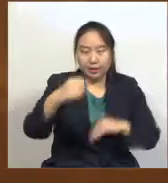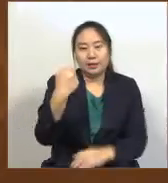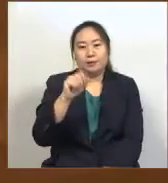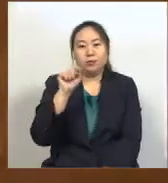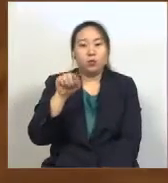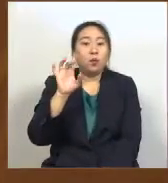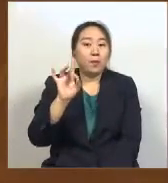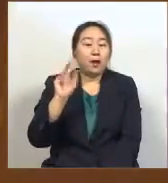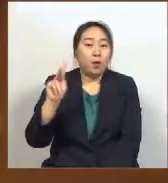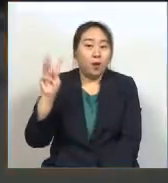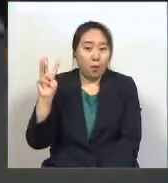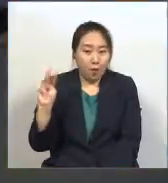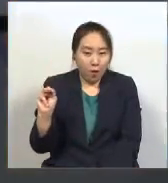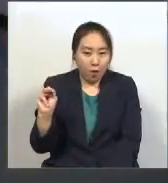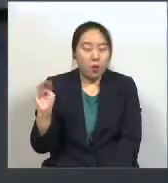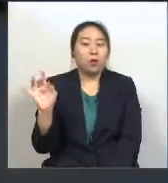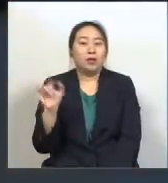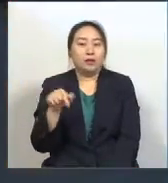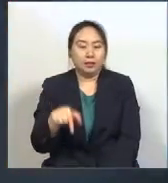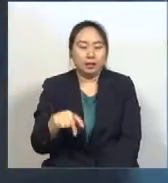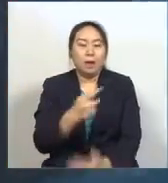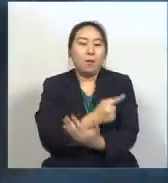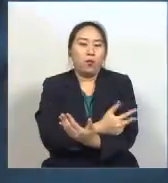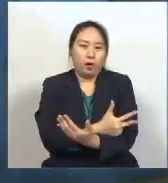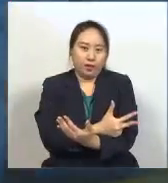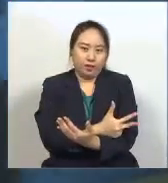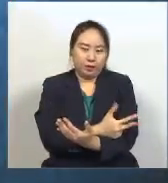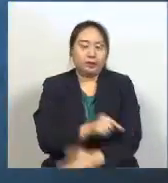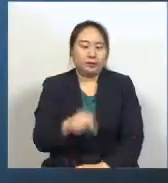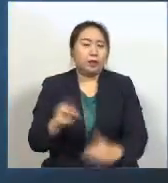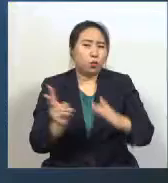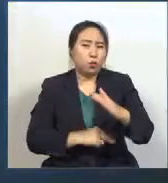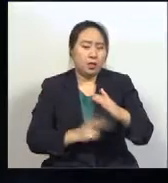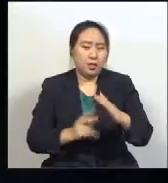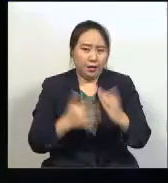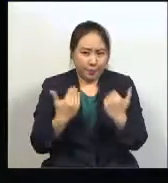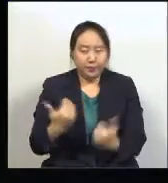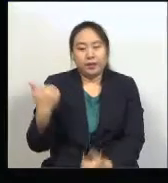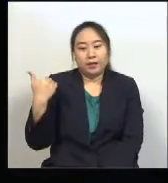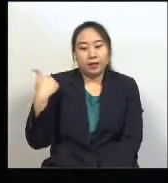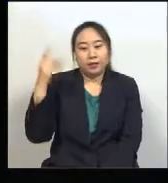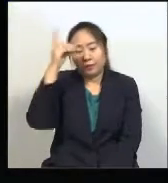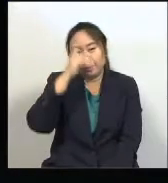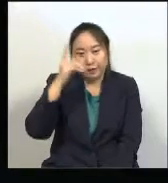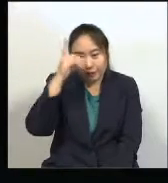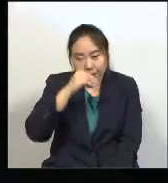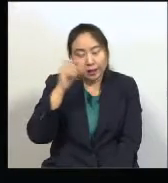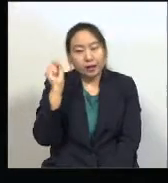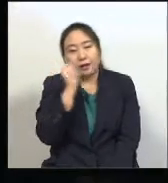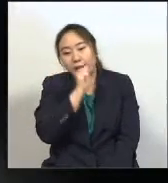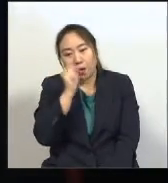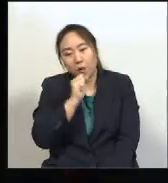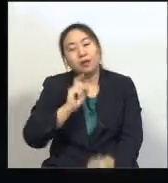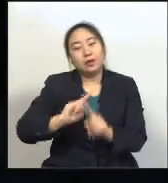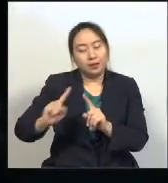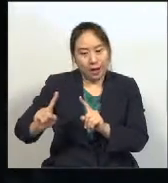ง 10.8 กิโลเมตรสุดท้ายที่ลากูน่าภูเก็ตนะคะซึ่งการวิ่งในครั้งนี้ก็จะมีเหล่าศิลปินนักร้องนัก